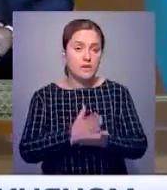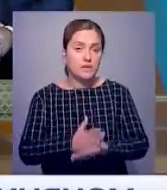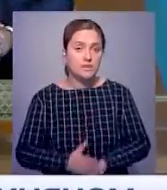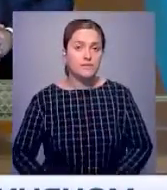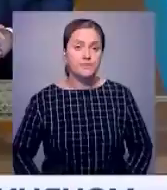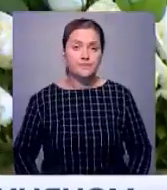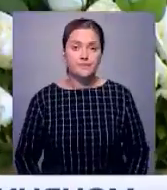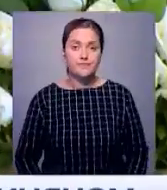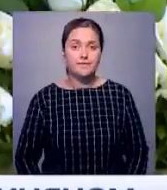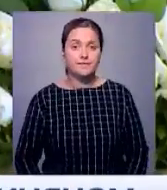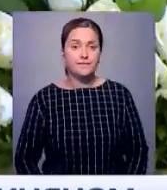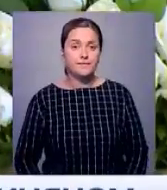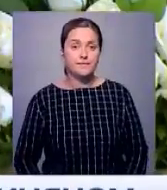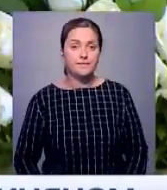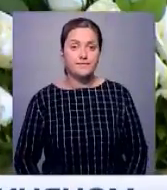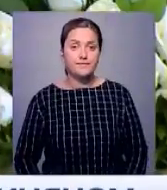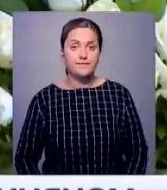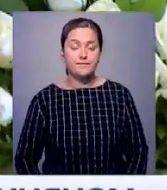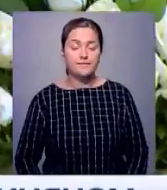этого.